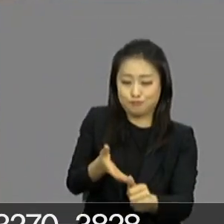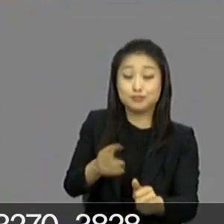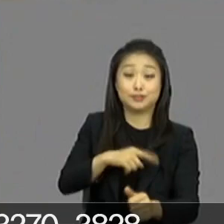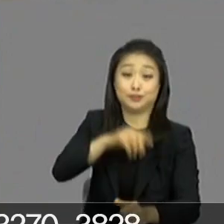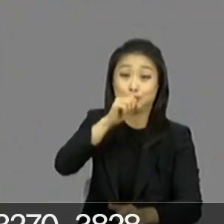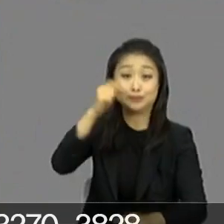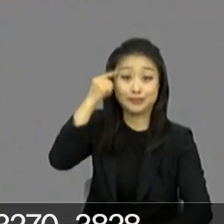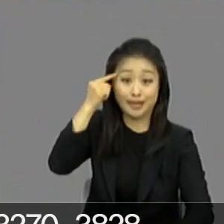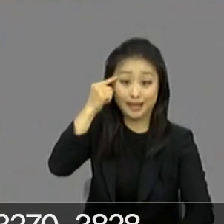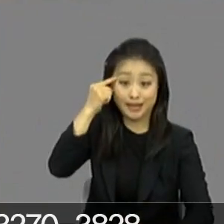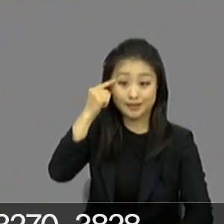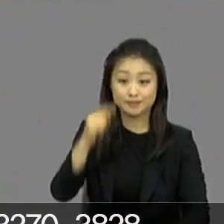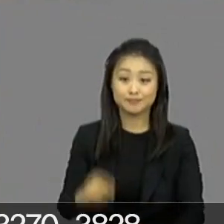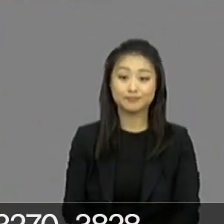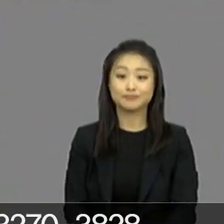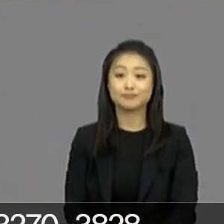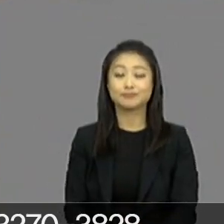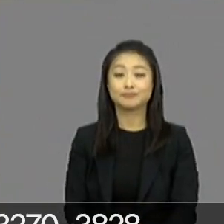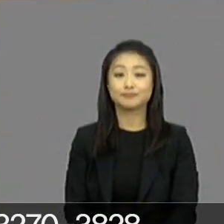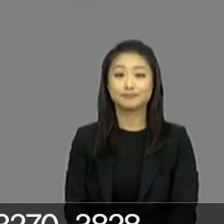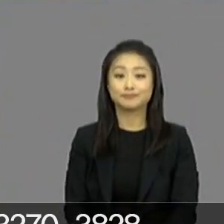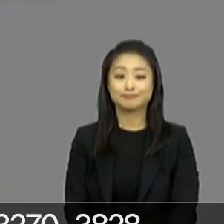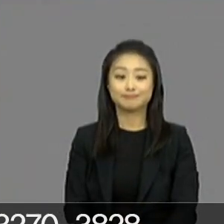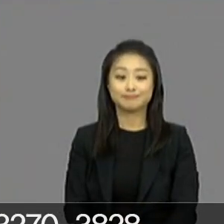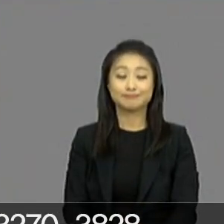서야 될 일이 3 00 해야 될 일은 아닙니다 말씀 잘 들었습니다